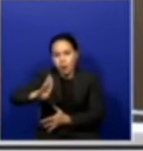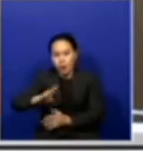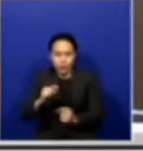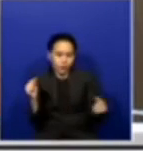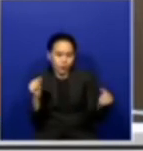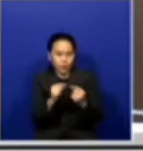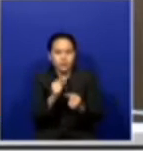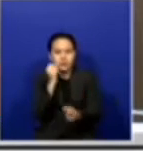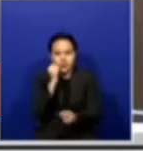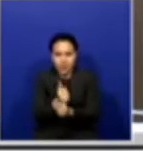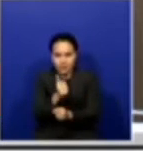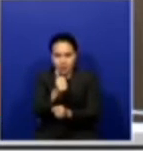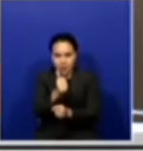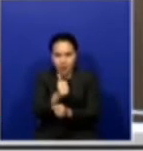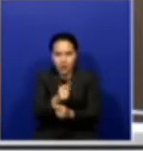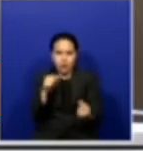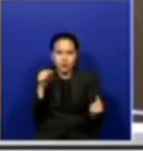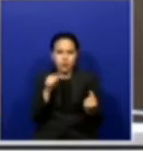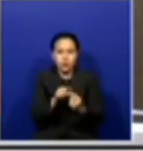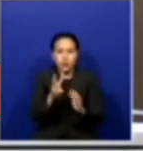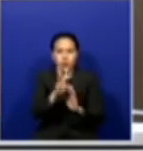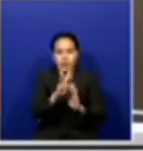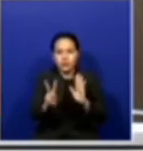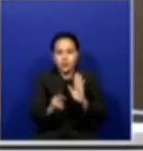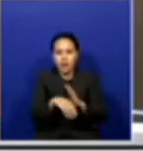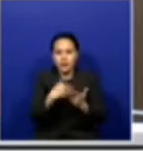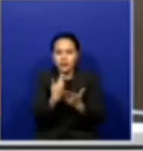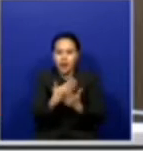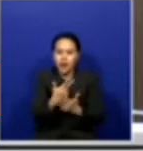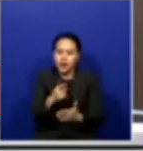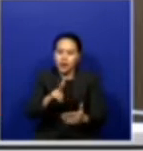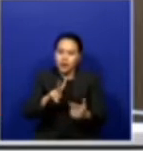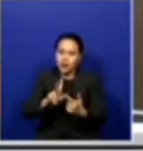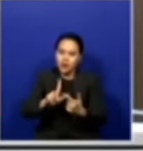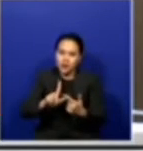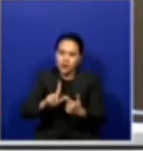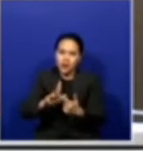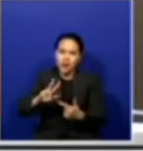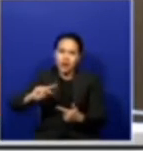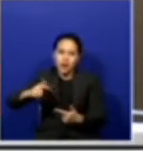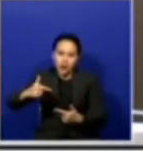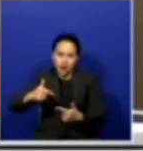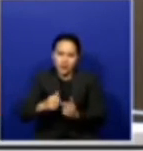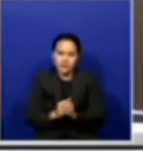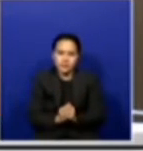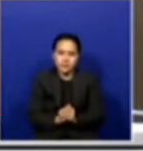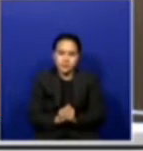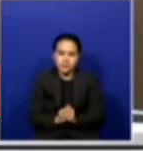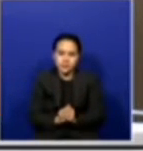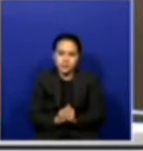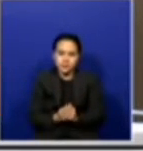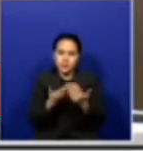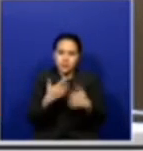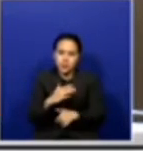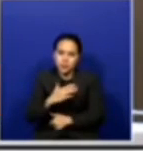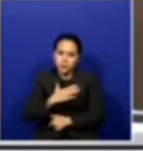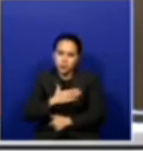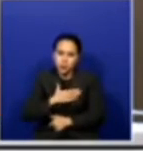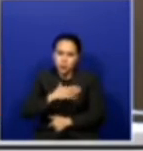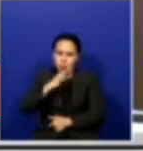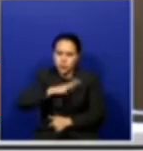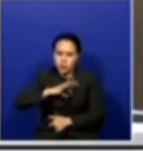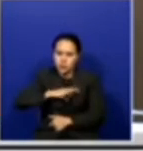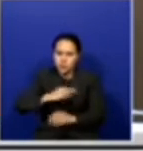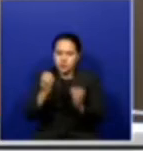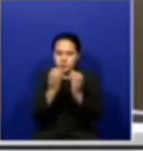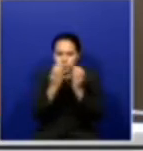ราชบัญญัติวินัยการเงินการคลังของรัฐนะฮะซึ่งในประเด็นนี้ผมก็ถือว่ามันน่าจะขัดกับรัฐธรรมนู